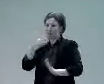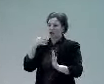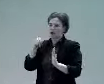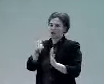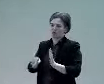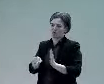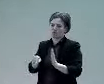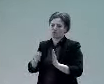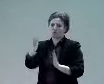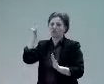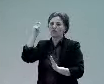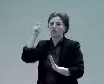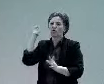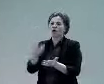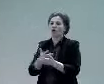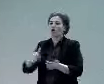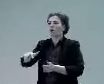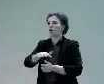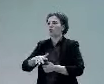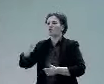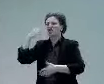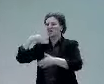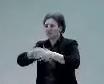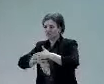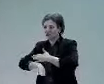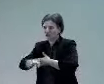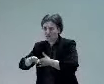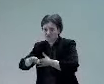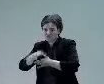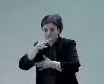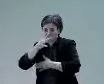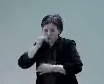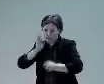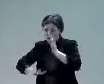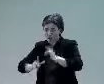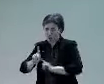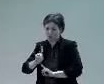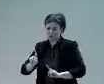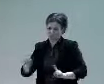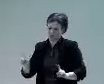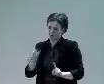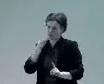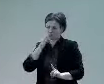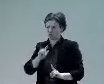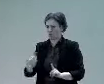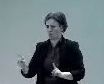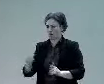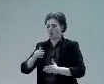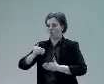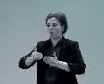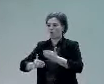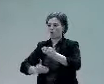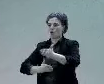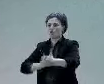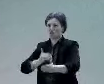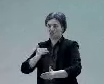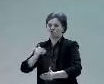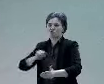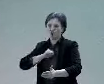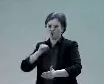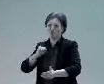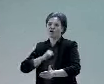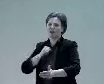transizione ecologica che, non nascondiamocelo, non si fa dall'oggi al domani e non sarà nemmeno un processo indolore, ma